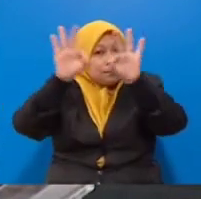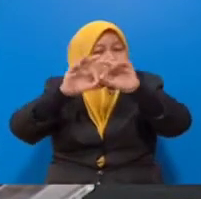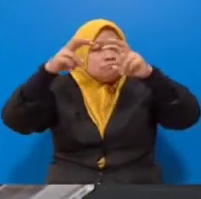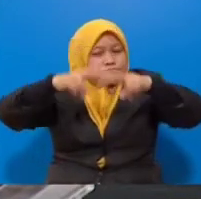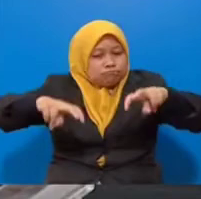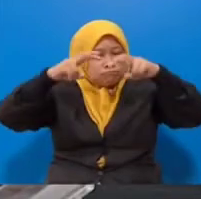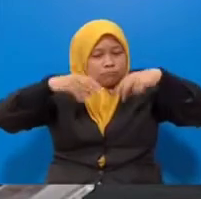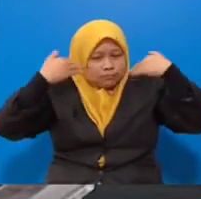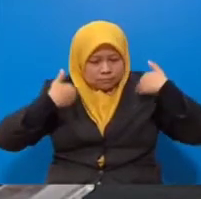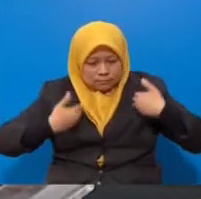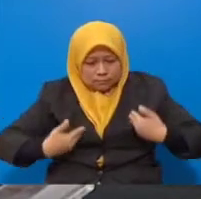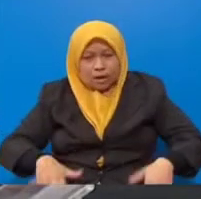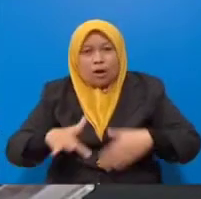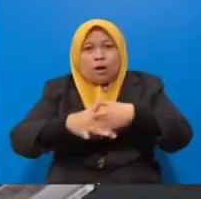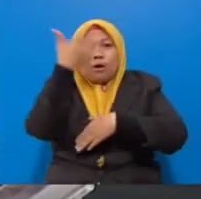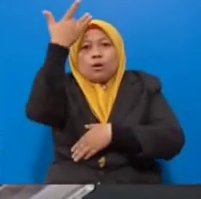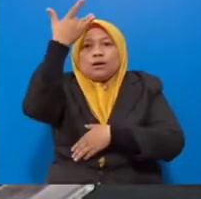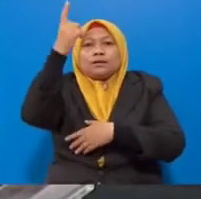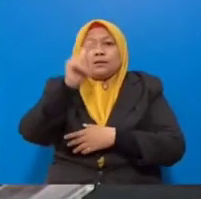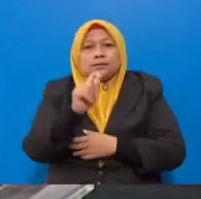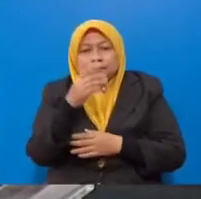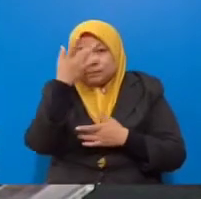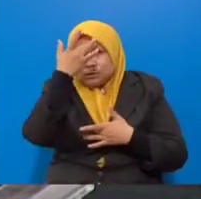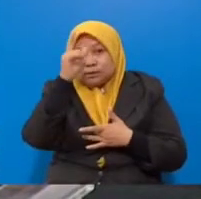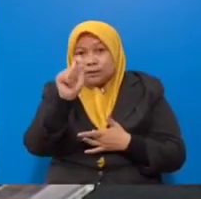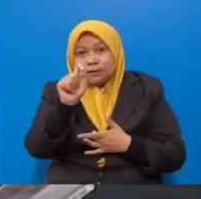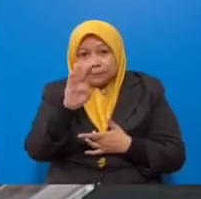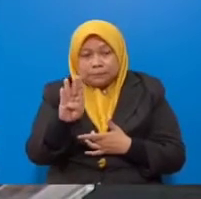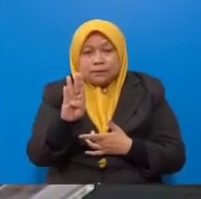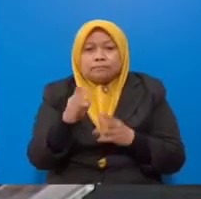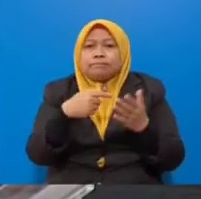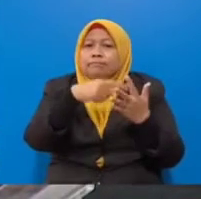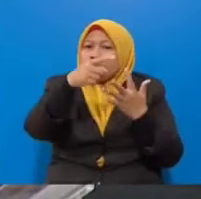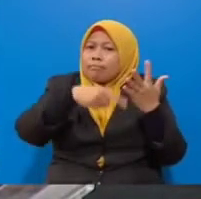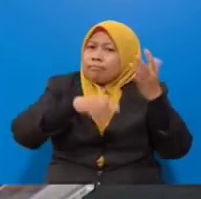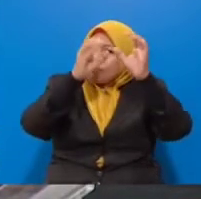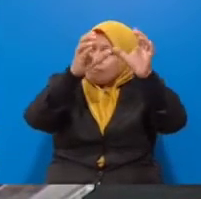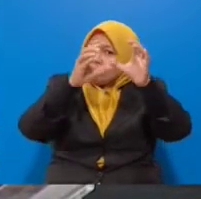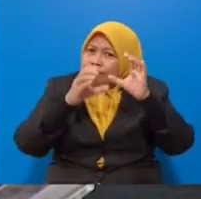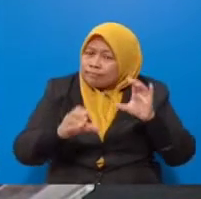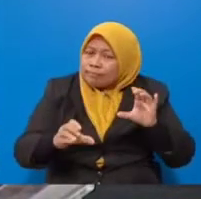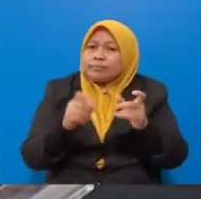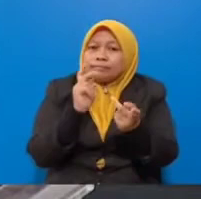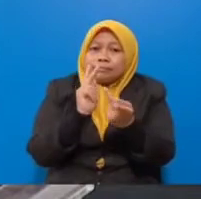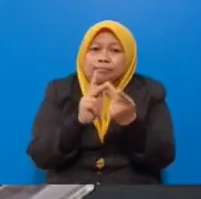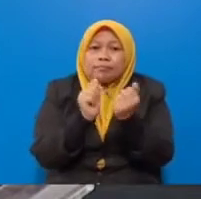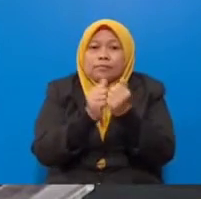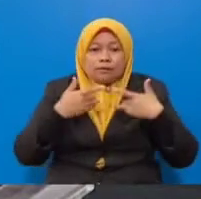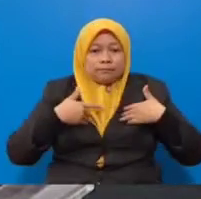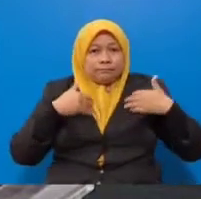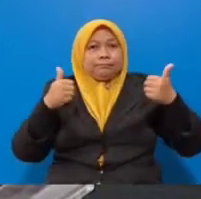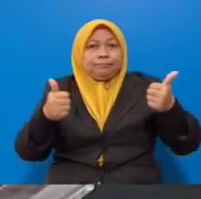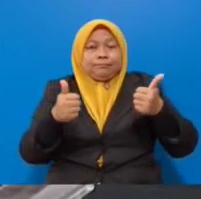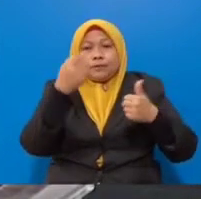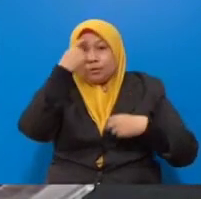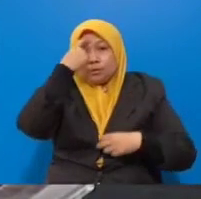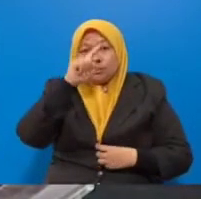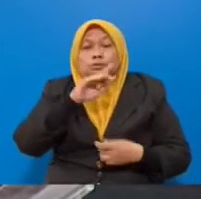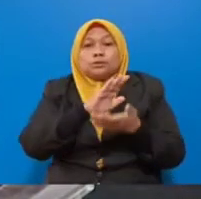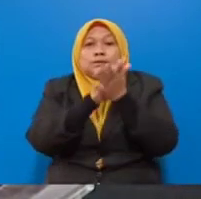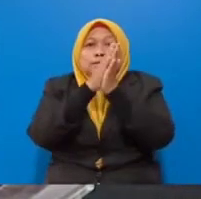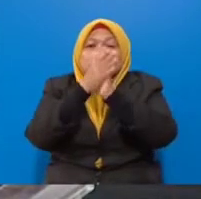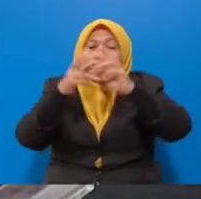menjalani standingan awal penyakit TB diantara langkah-langkah yang telah diambil oleh Kementerian Kesehatan untuk